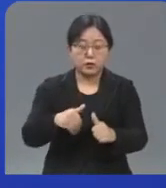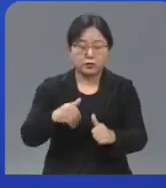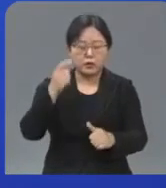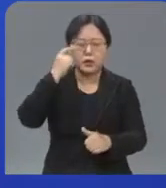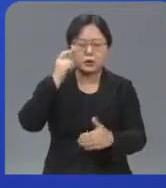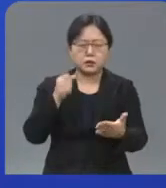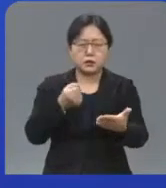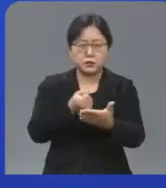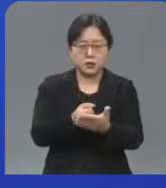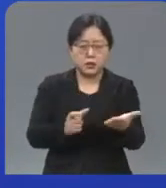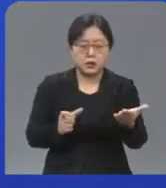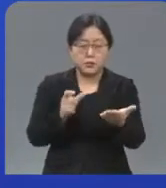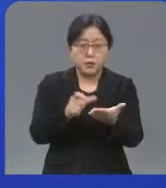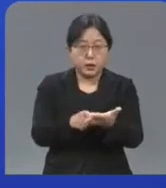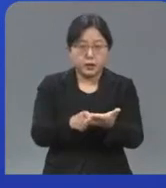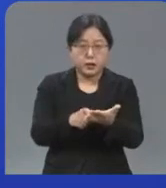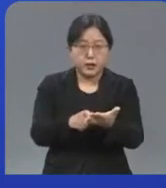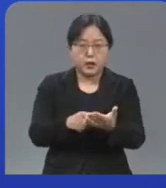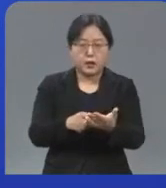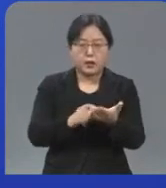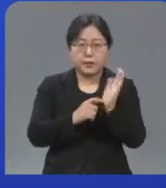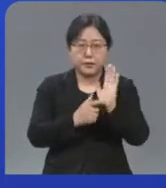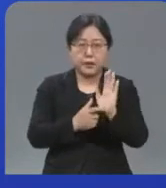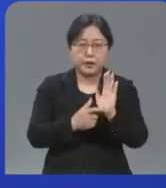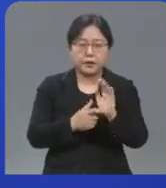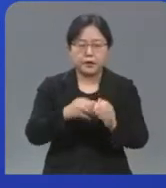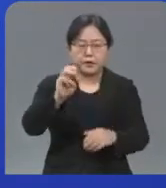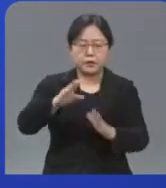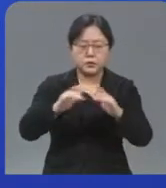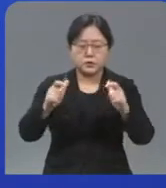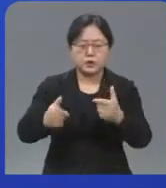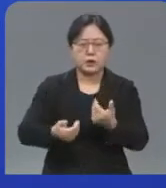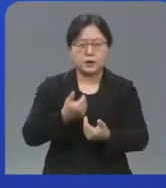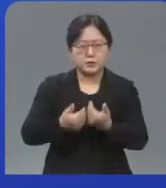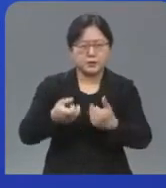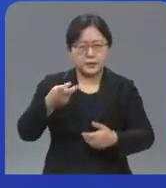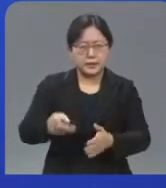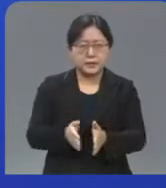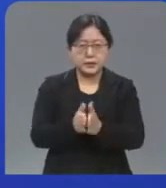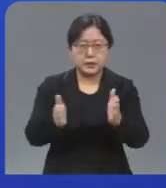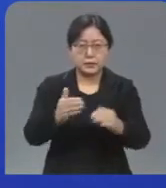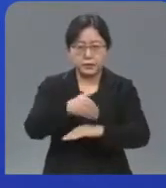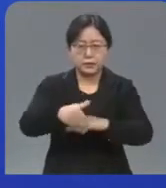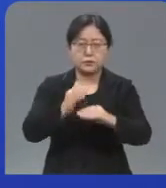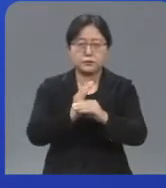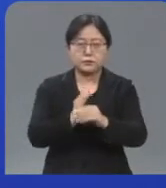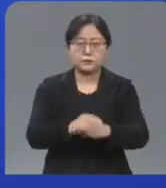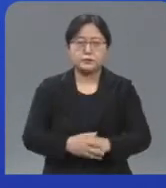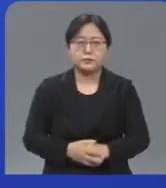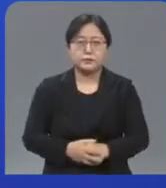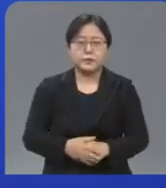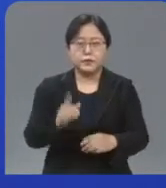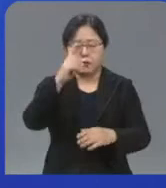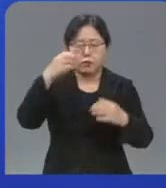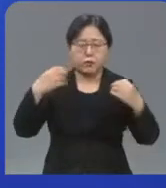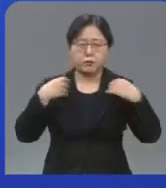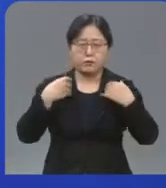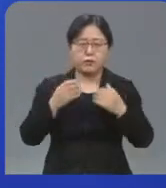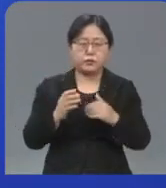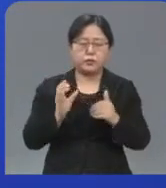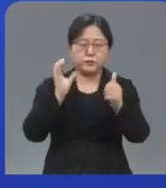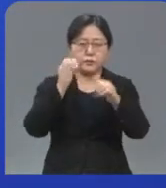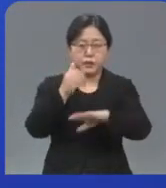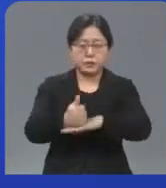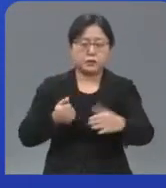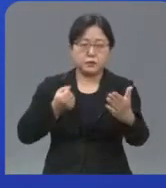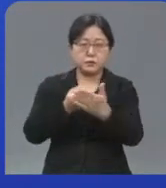결정해야 한다는 문구가 들어갈 것으로 알려지면서 광주와 전남 사이의 갈등이 다시 재연될 조짐을 보이고 있습니다. 정부로 공을 넘겼던